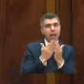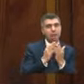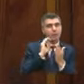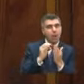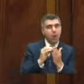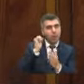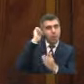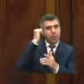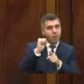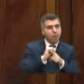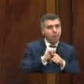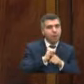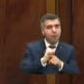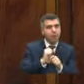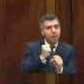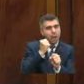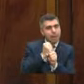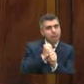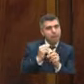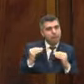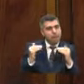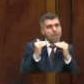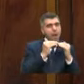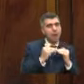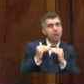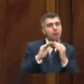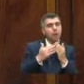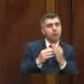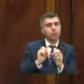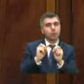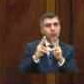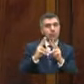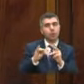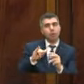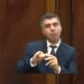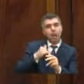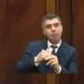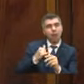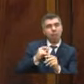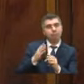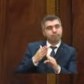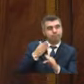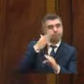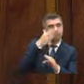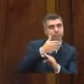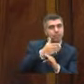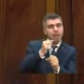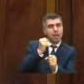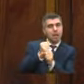التكوين والتشغيل من أجل تأهيل وتحسين قابلية الشباب المتعلم